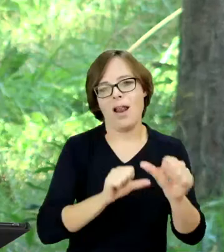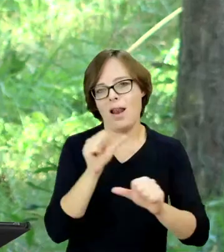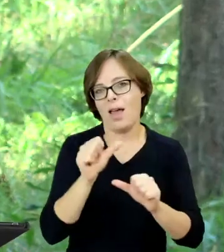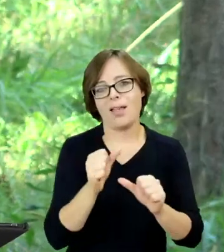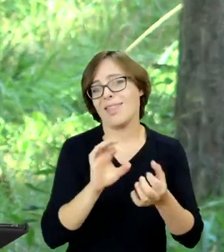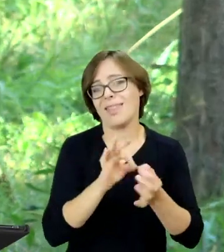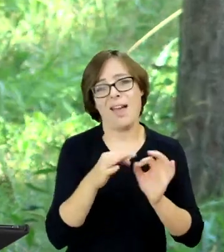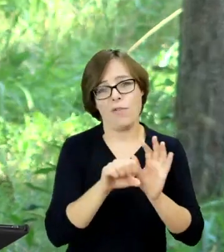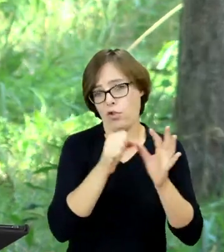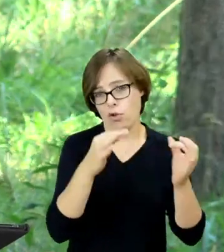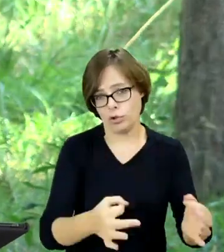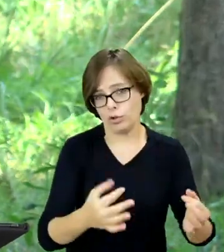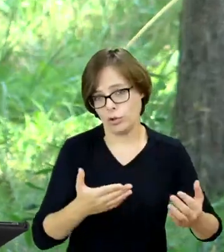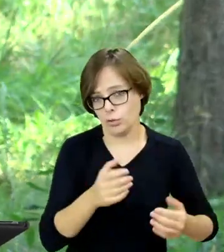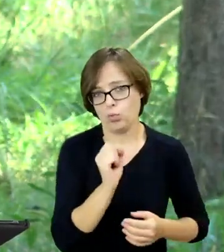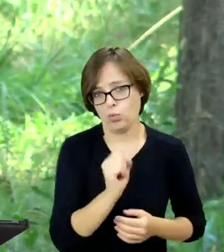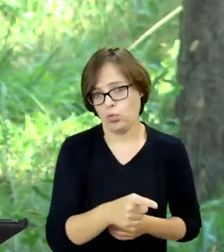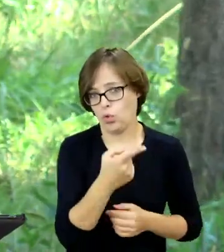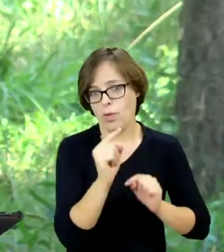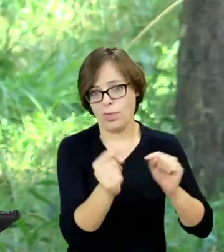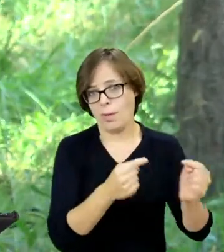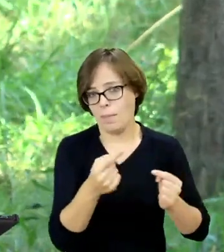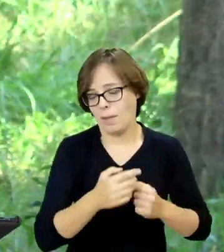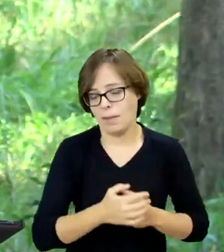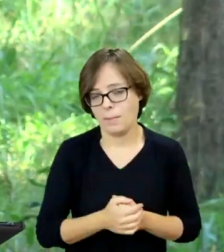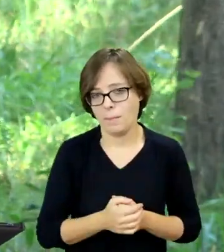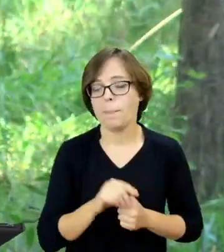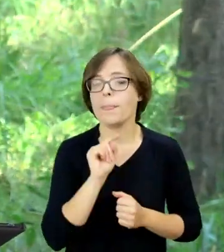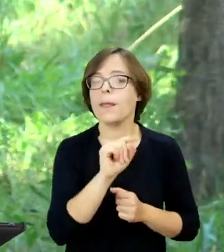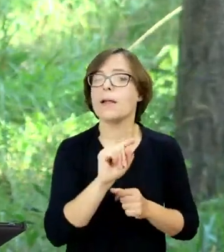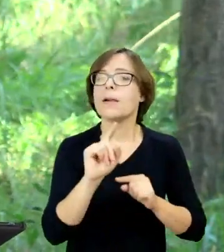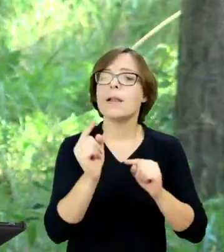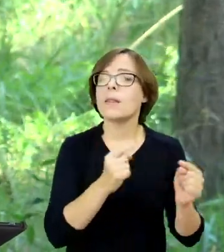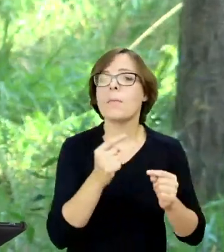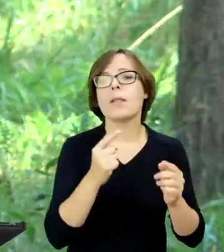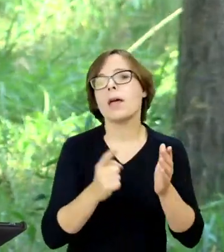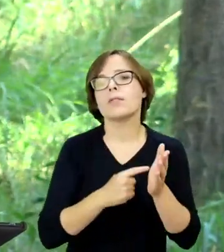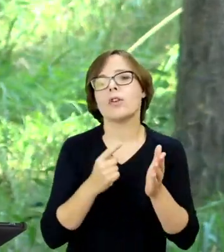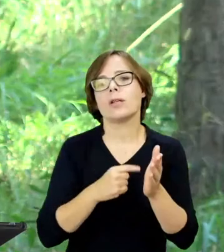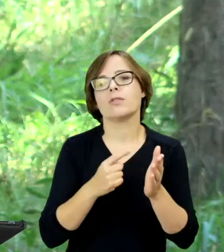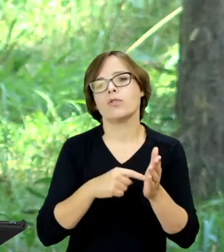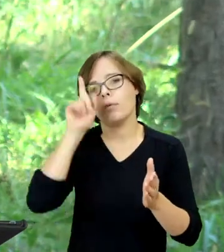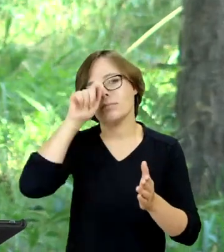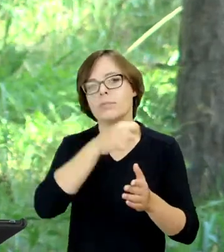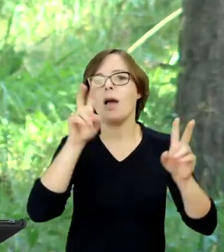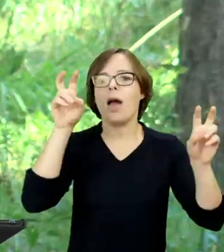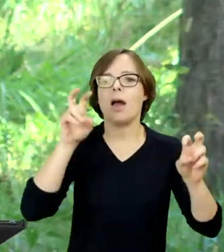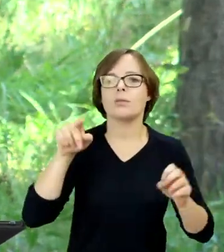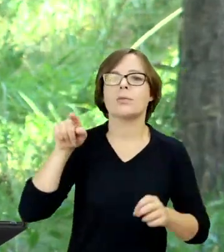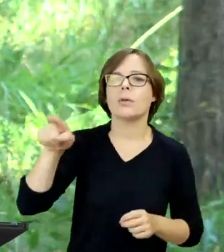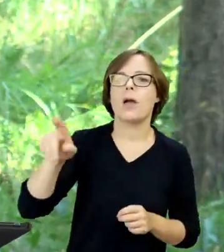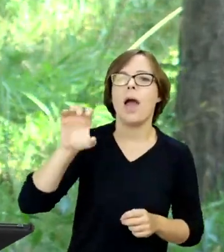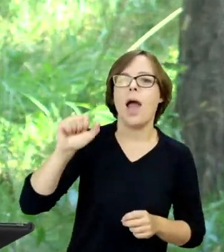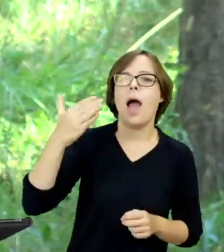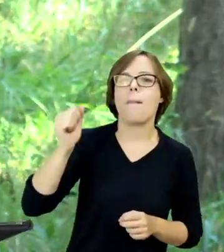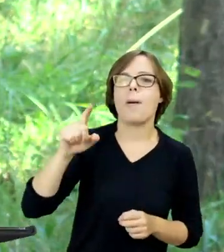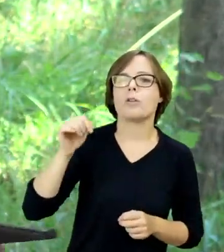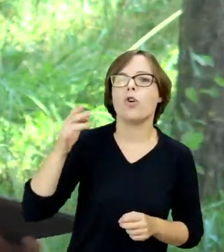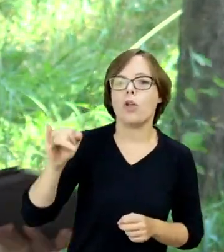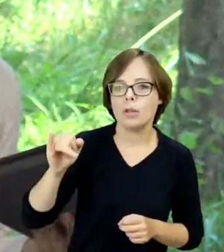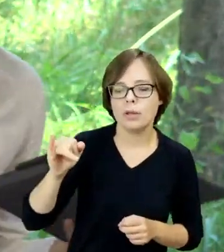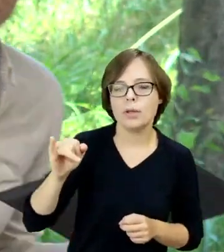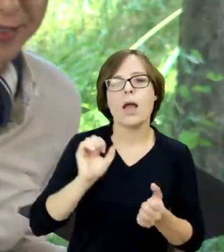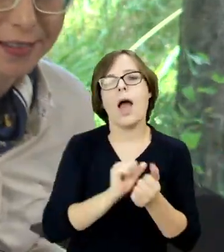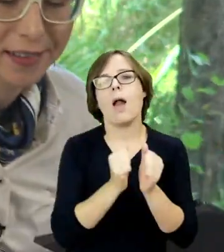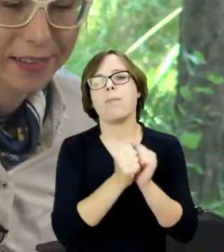debata. Ją często określa się takim hasłem Amazonki versus Samarytanki.